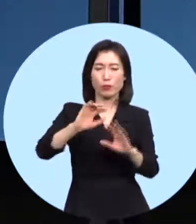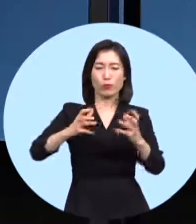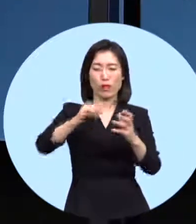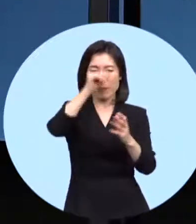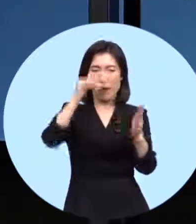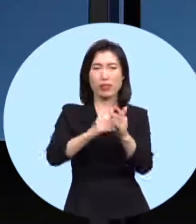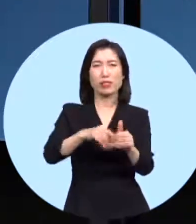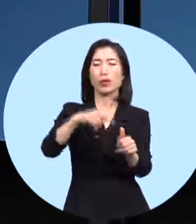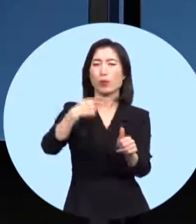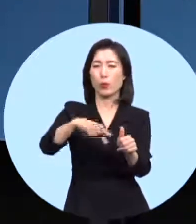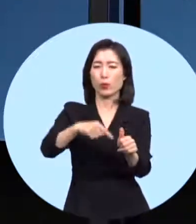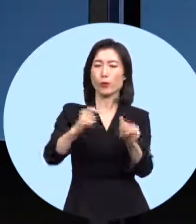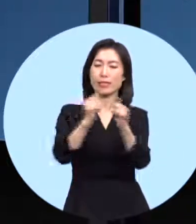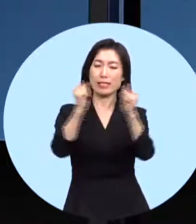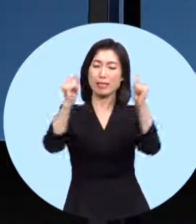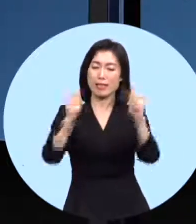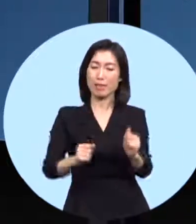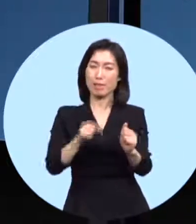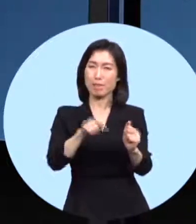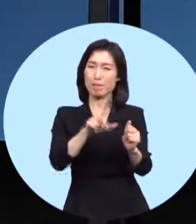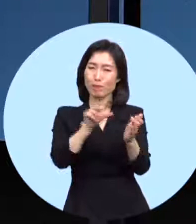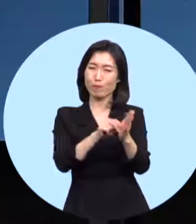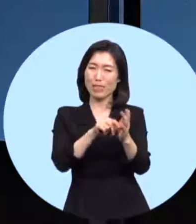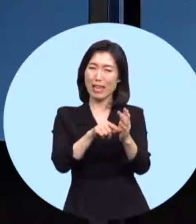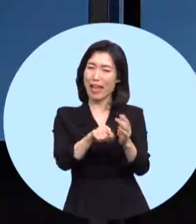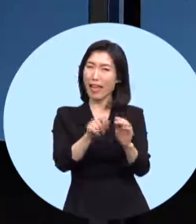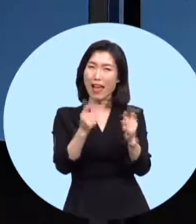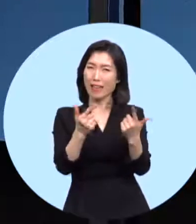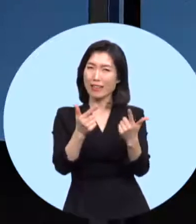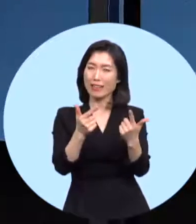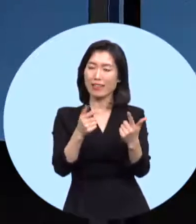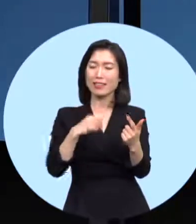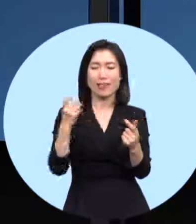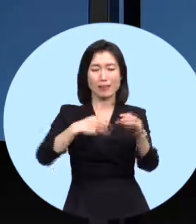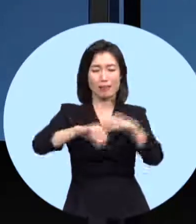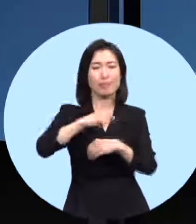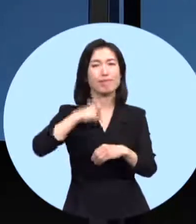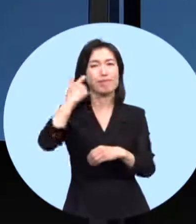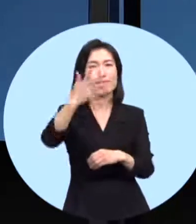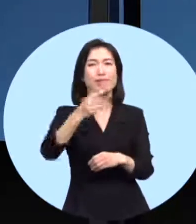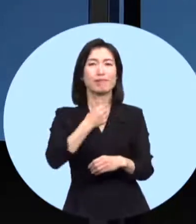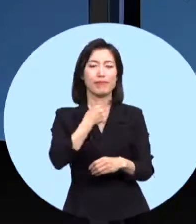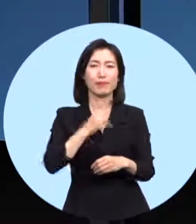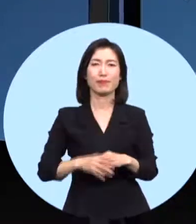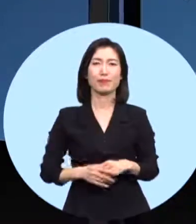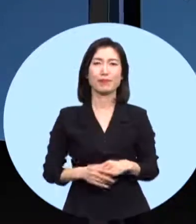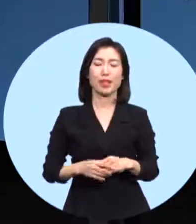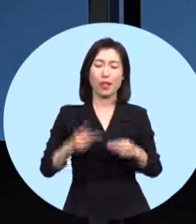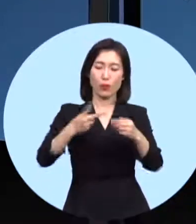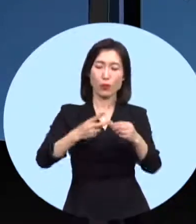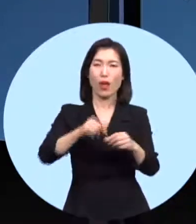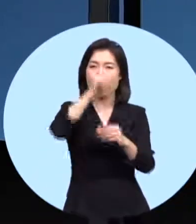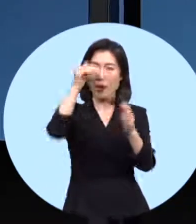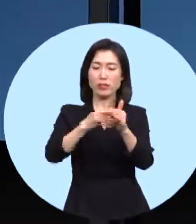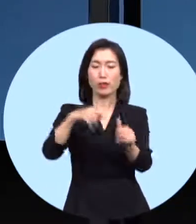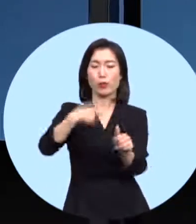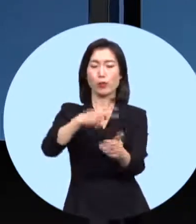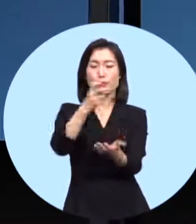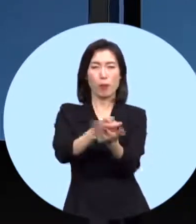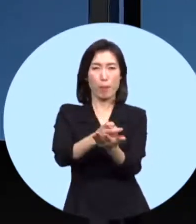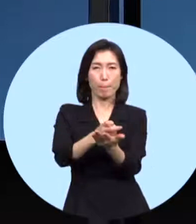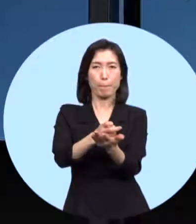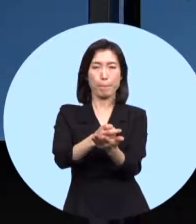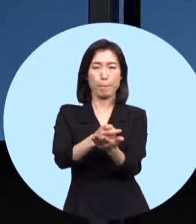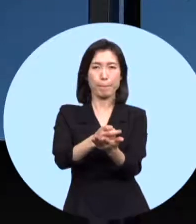평생교육 시스템의 문제는 아닐까 질문을 던지고 싶습니다. 두 번째 역시 평생교육법으로 접근을